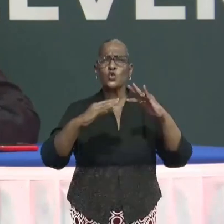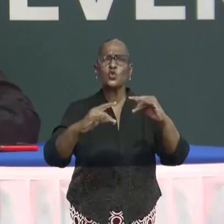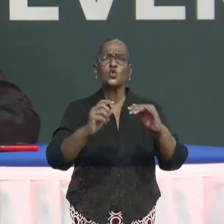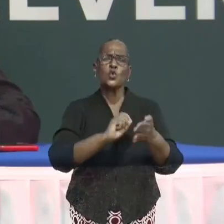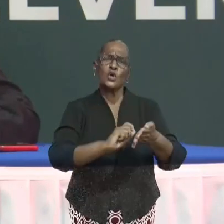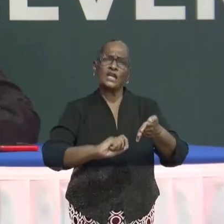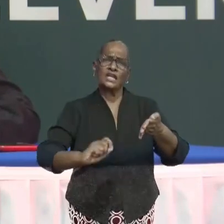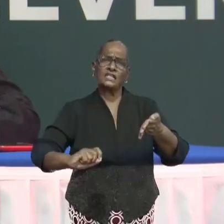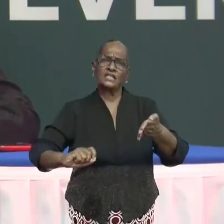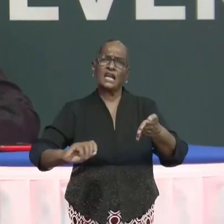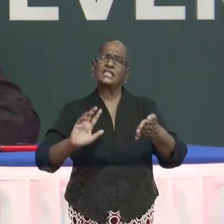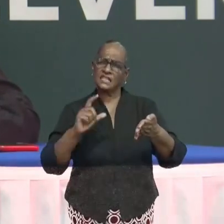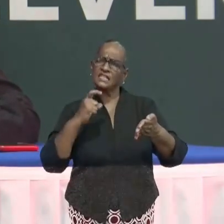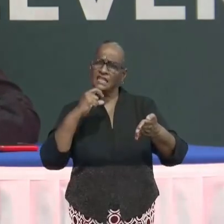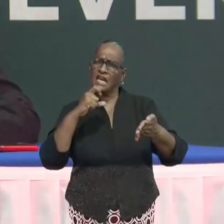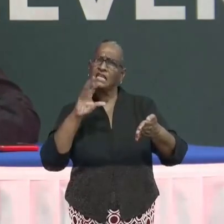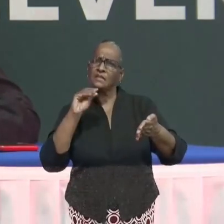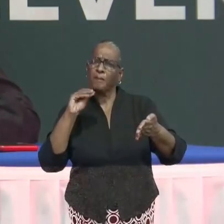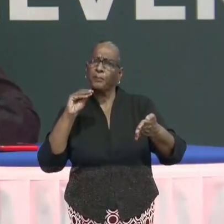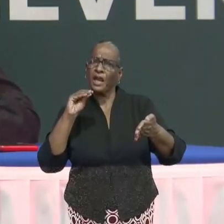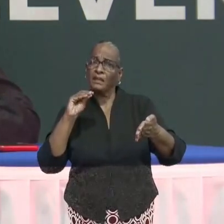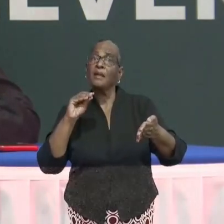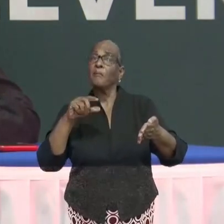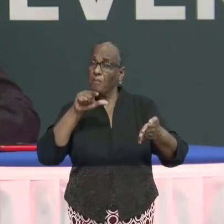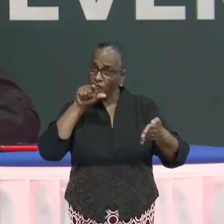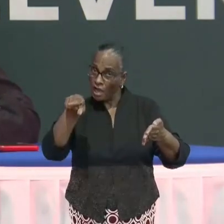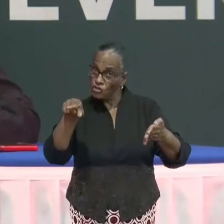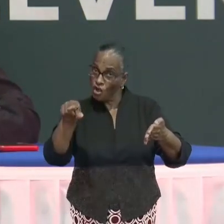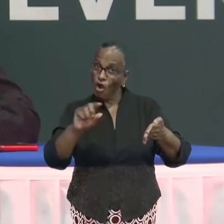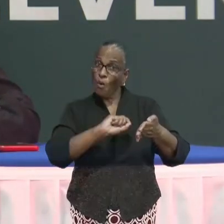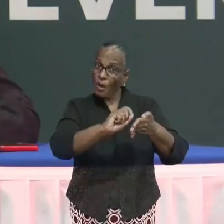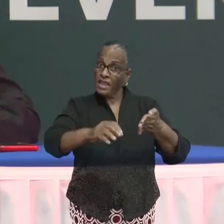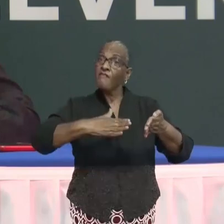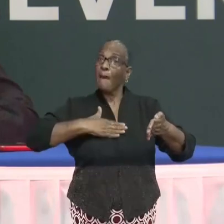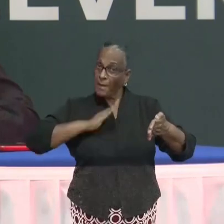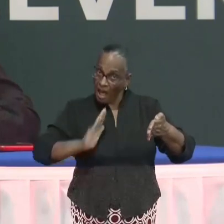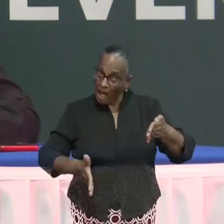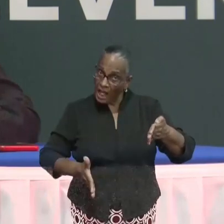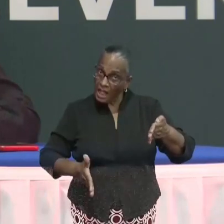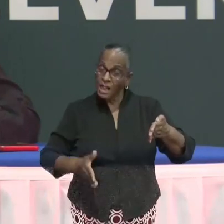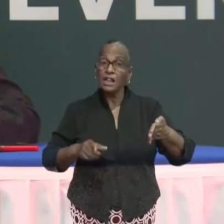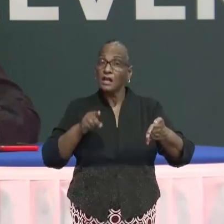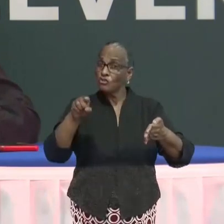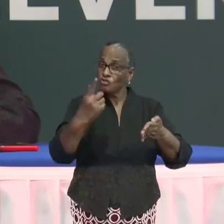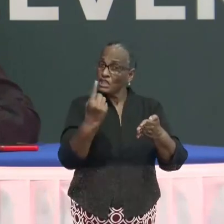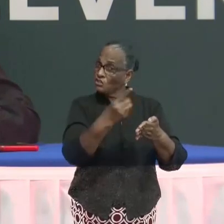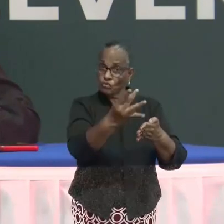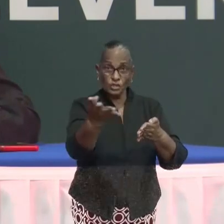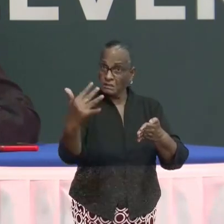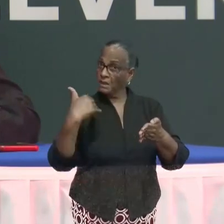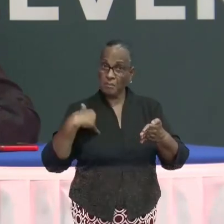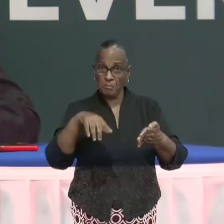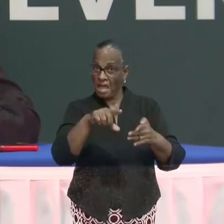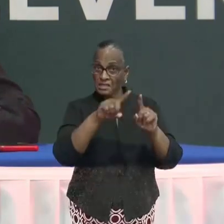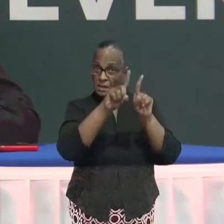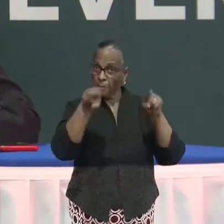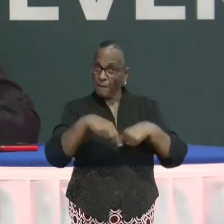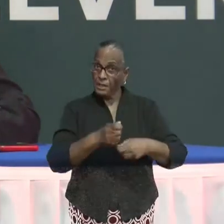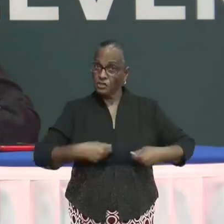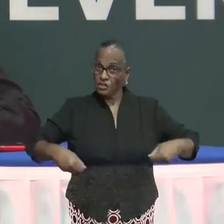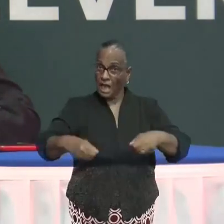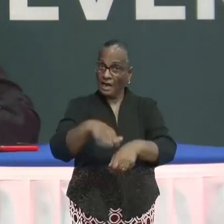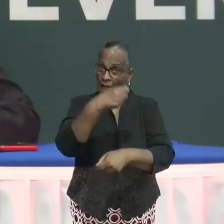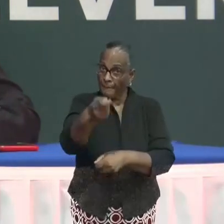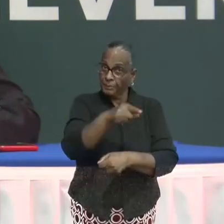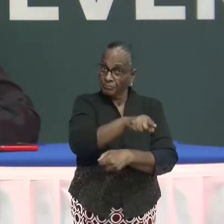dat u gegevens naar UNO, bepaalde voor UNO op een papieren voor sociale zaken, tijdelijk,